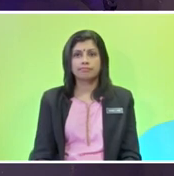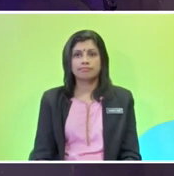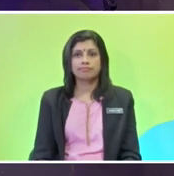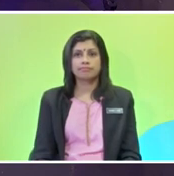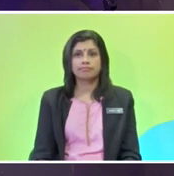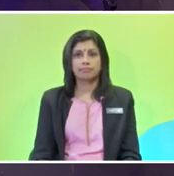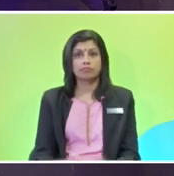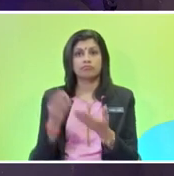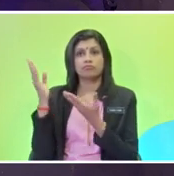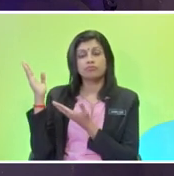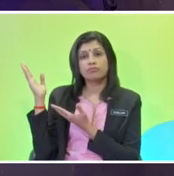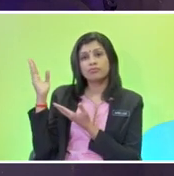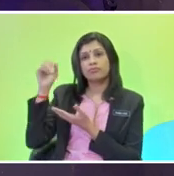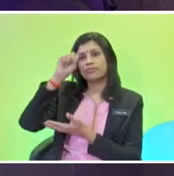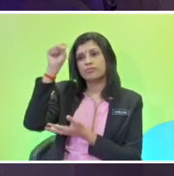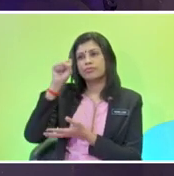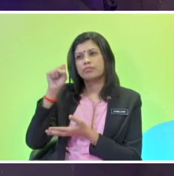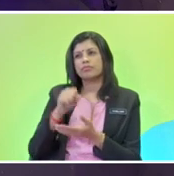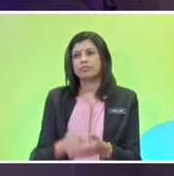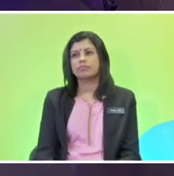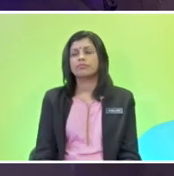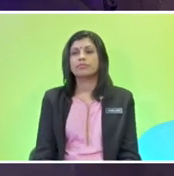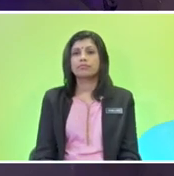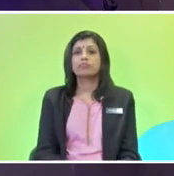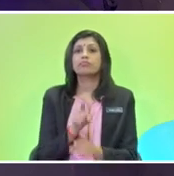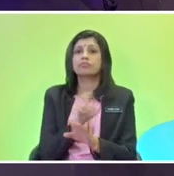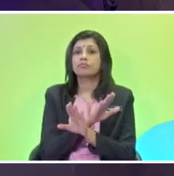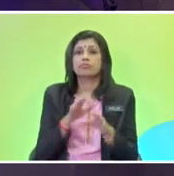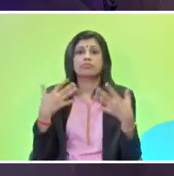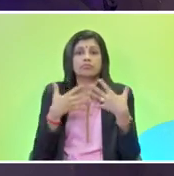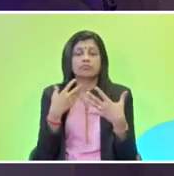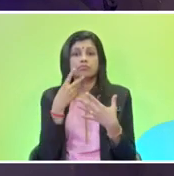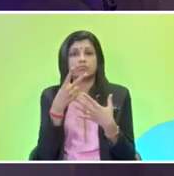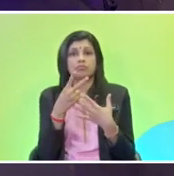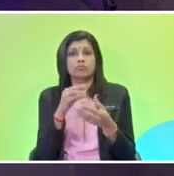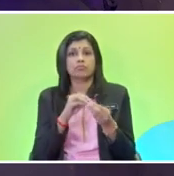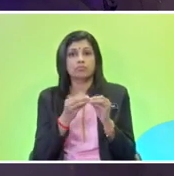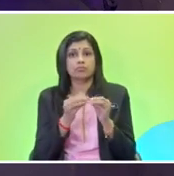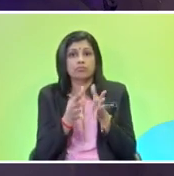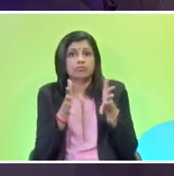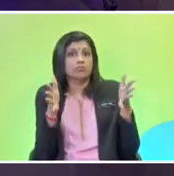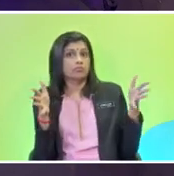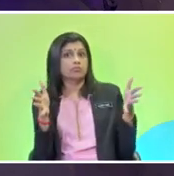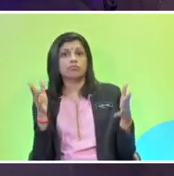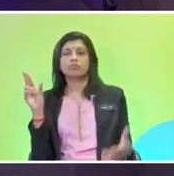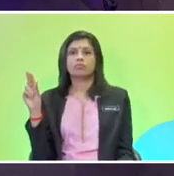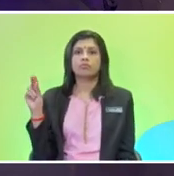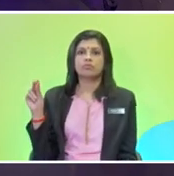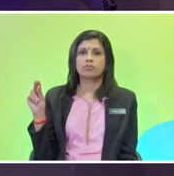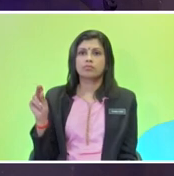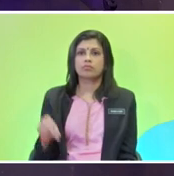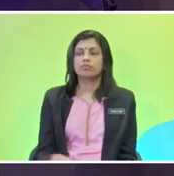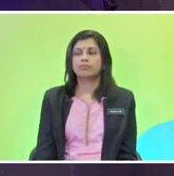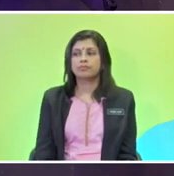10,000. Tapi Cikgu Aziz sebutkan tadi, jangan takut kalau tengok angka yang besar. Kena berani buat. Kalau dah tahu caranya, mesti